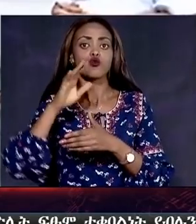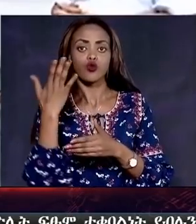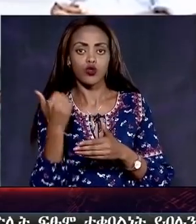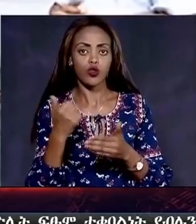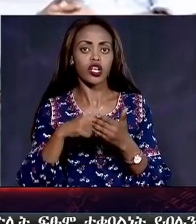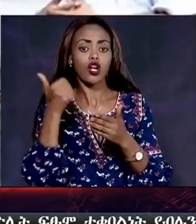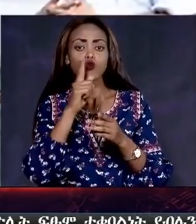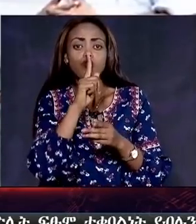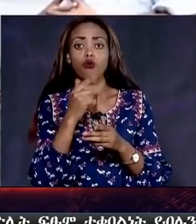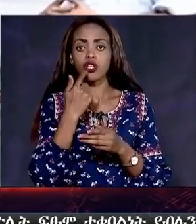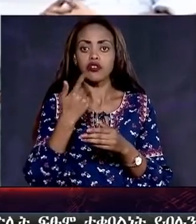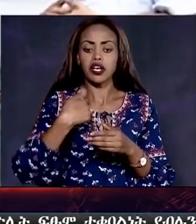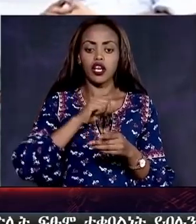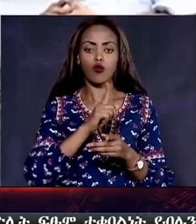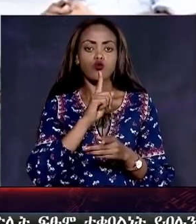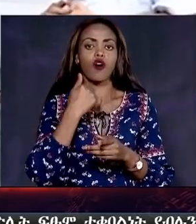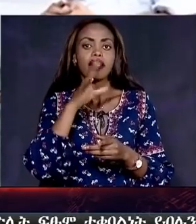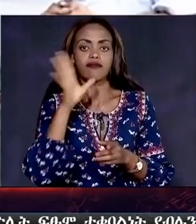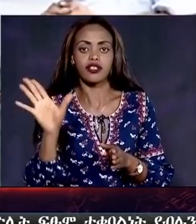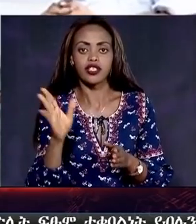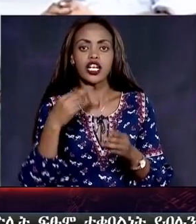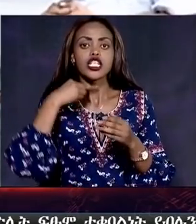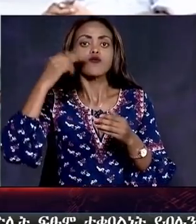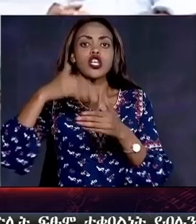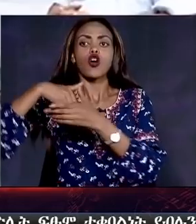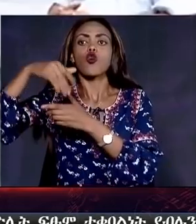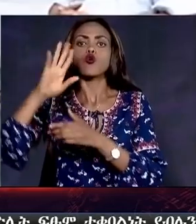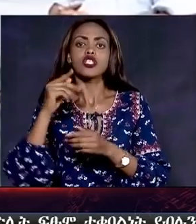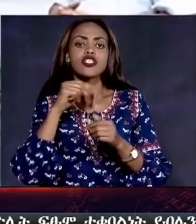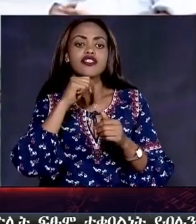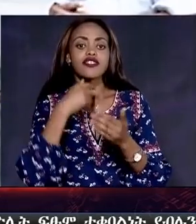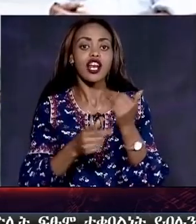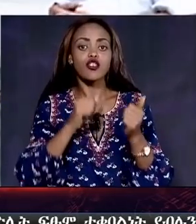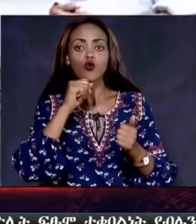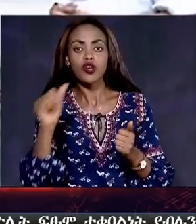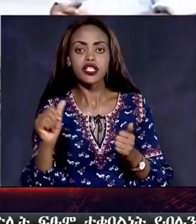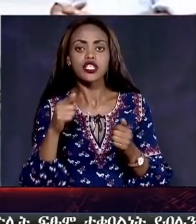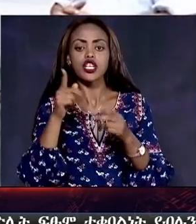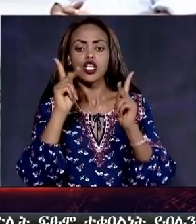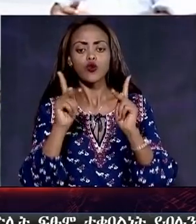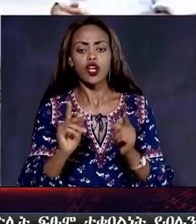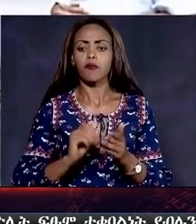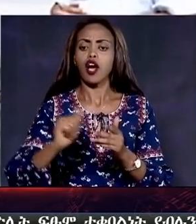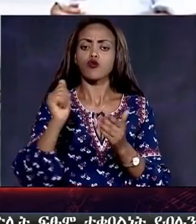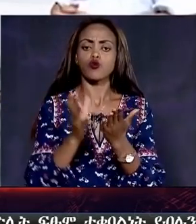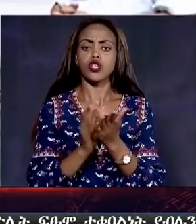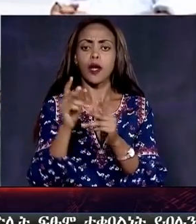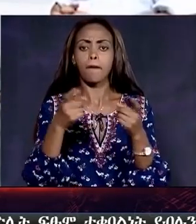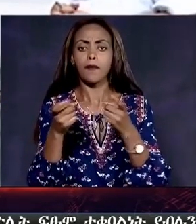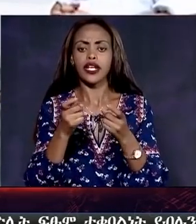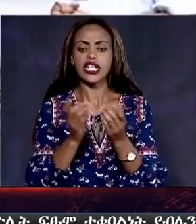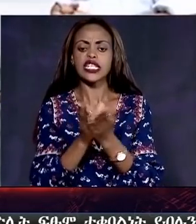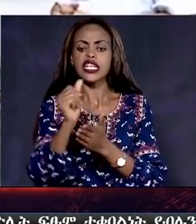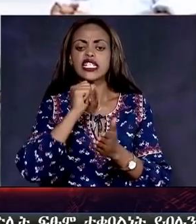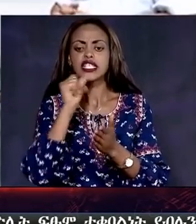ካልእ ሱቕ ስለ ዝበለ ሱቕ ኣይንብልን። ድምፅና ክነስምዕ ጥራሕ እንተይኮነስ ህዝብና ብዓርሱ ናይ ምምሕዳር ዘይጣሓስ